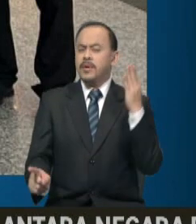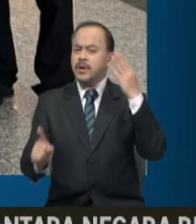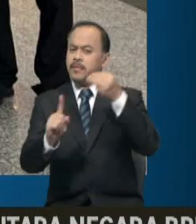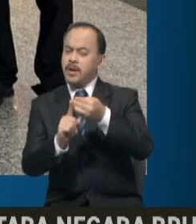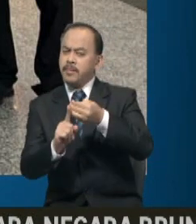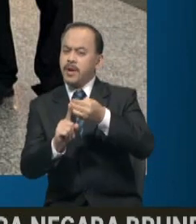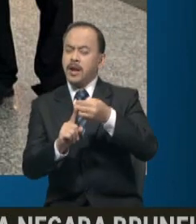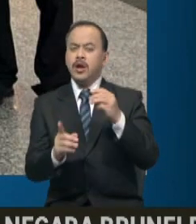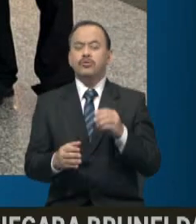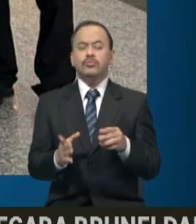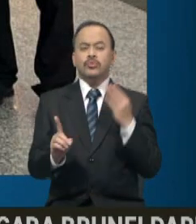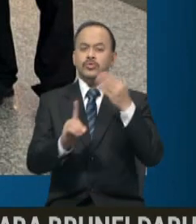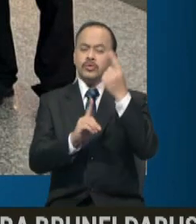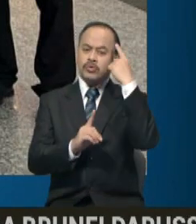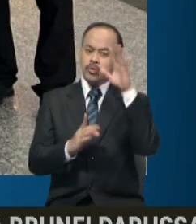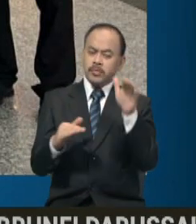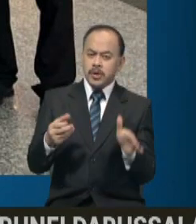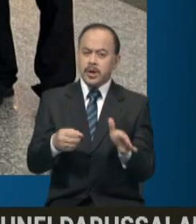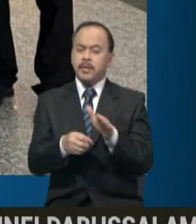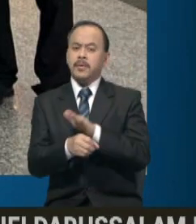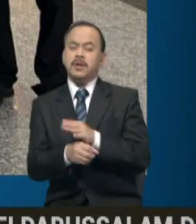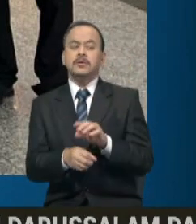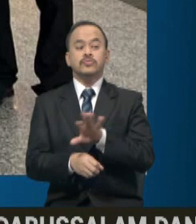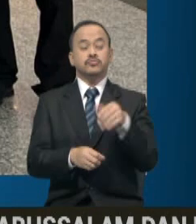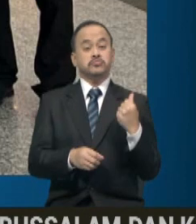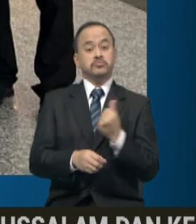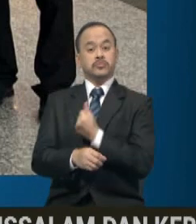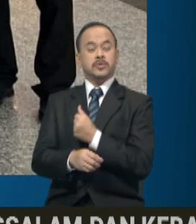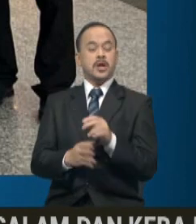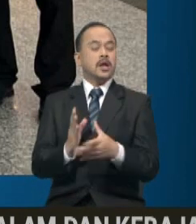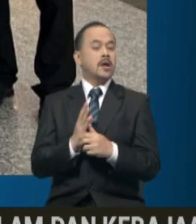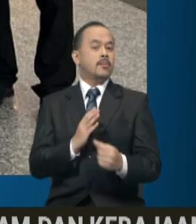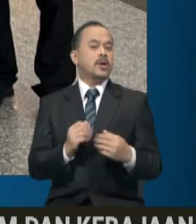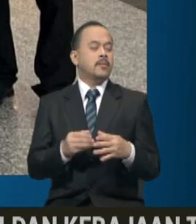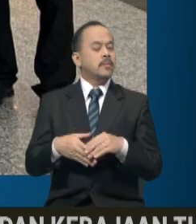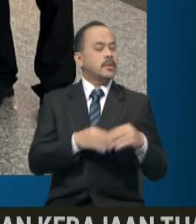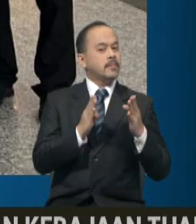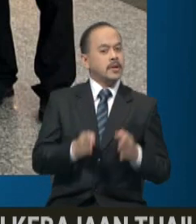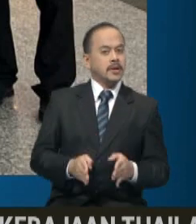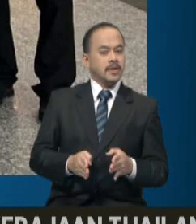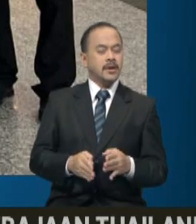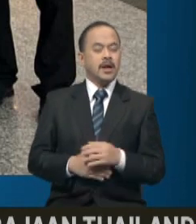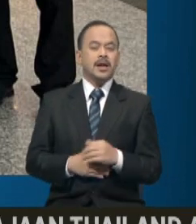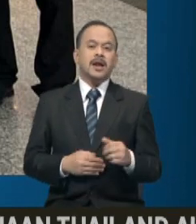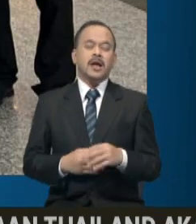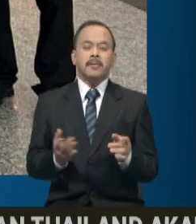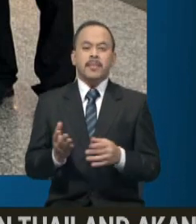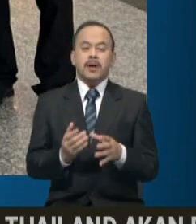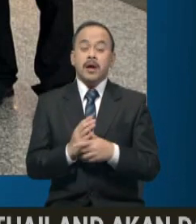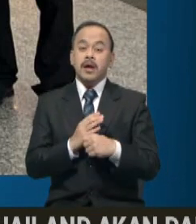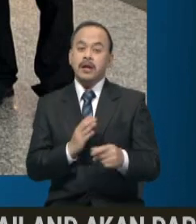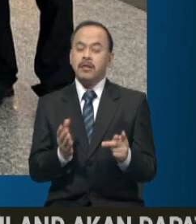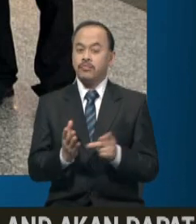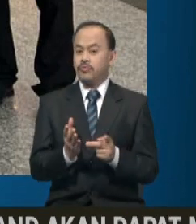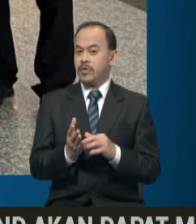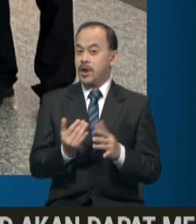program jurusan yang bertujuan untuk melengkapkan diri mereka dengan kebolehan kepimpinan, kemahiran teknologi terkini dan